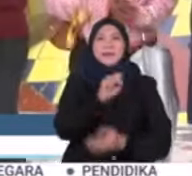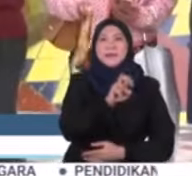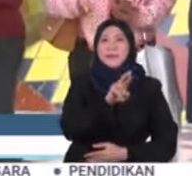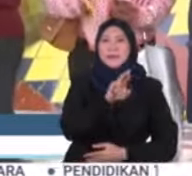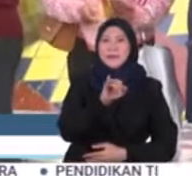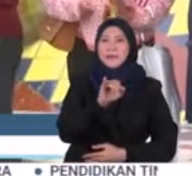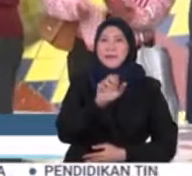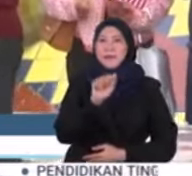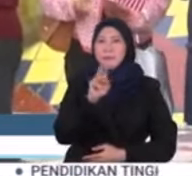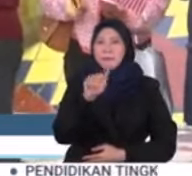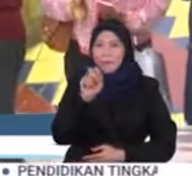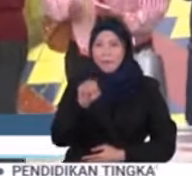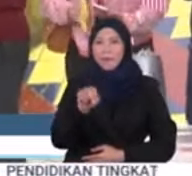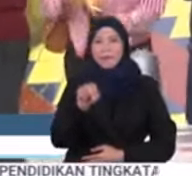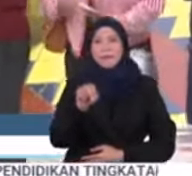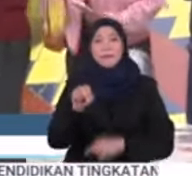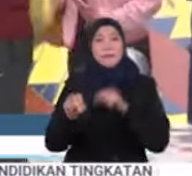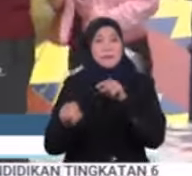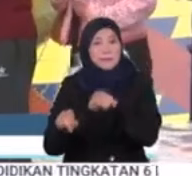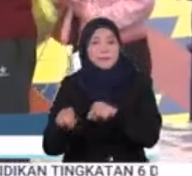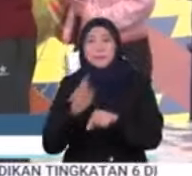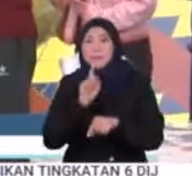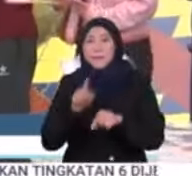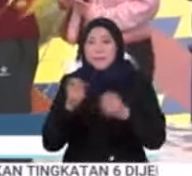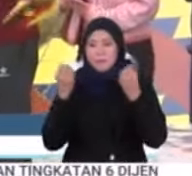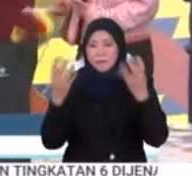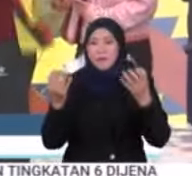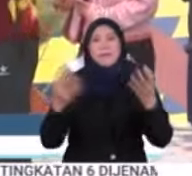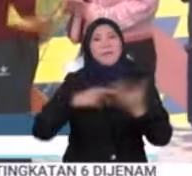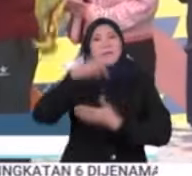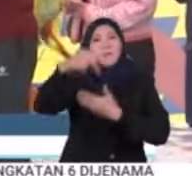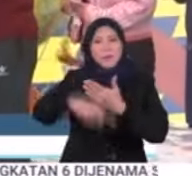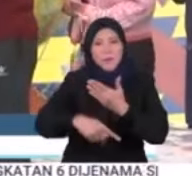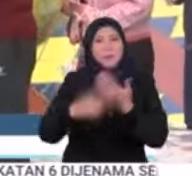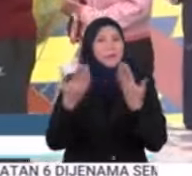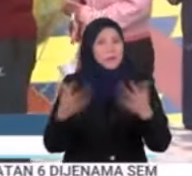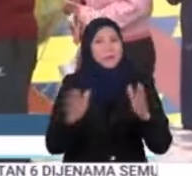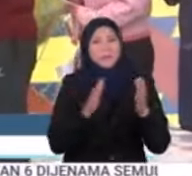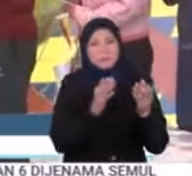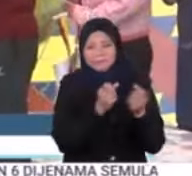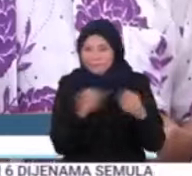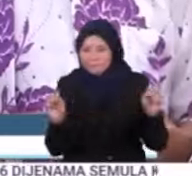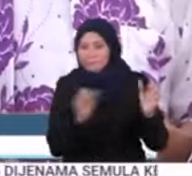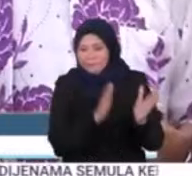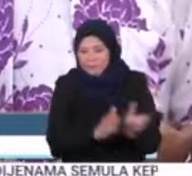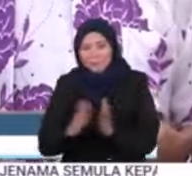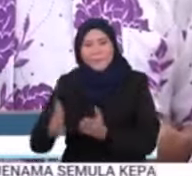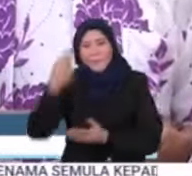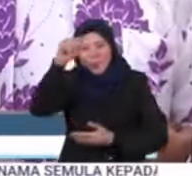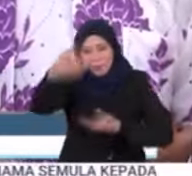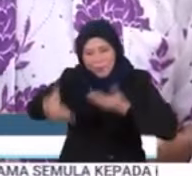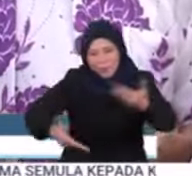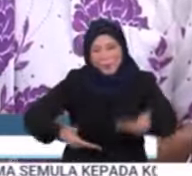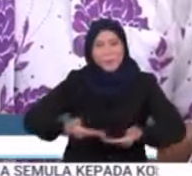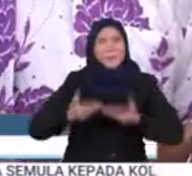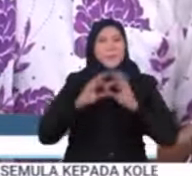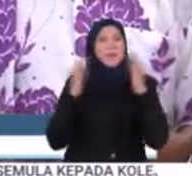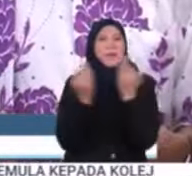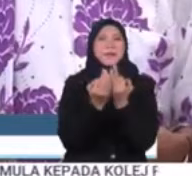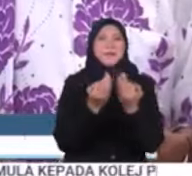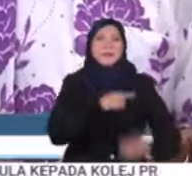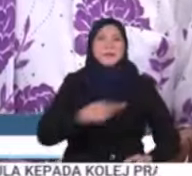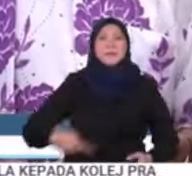aman di mana Di Si Eman juga sudah pastinya banyak -program yang sudah dirancang untuk menyambut rombongan ini Baik